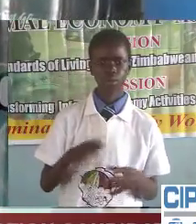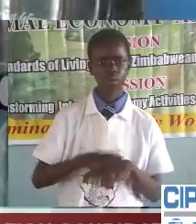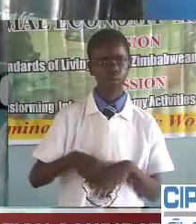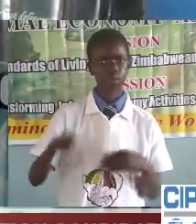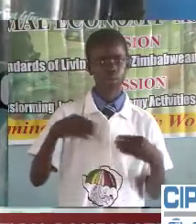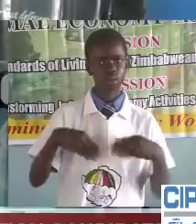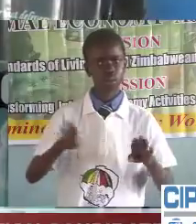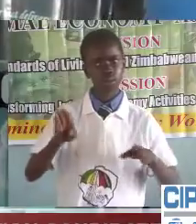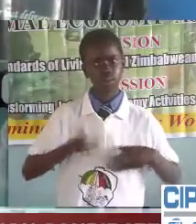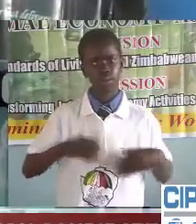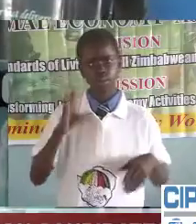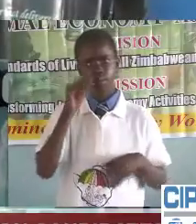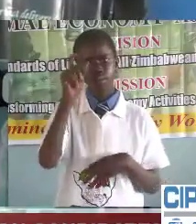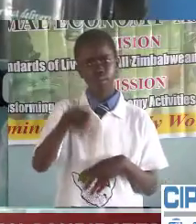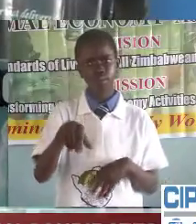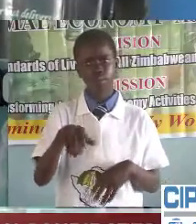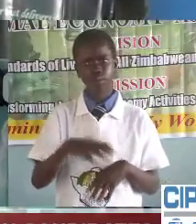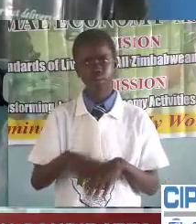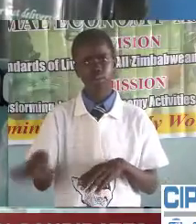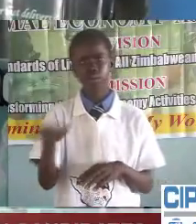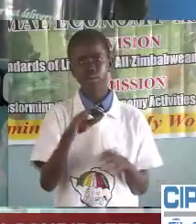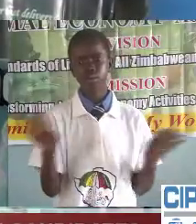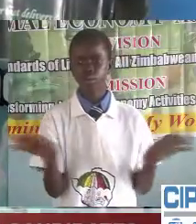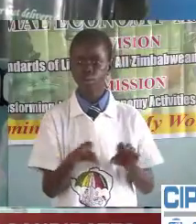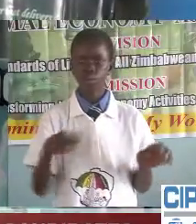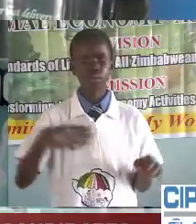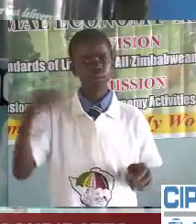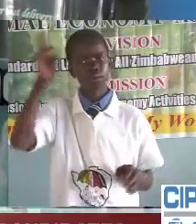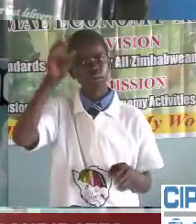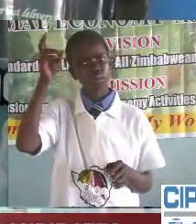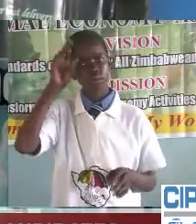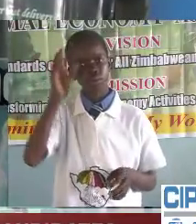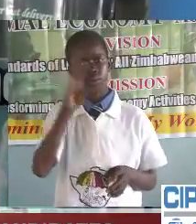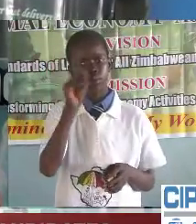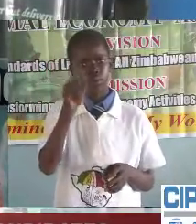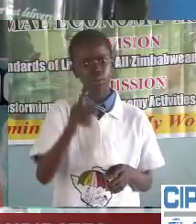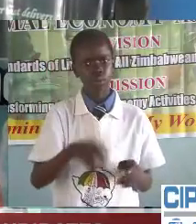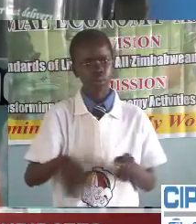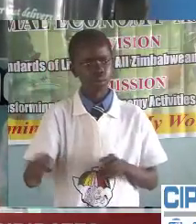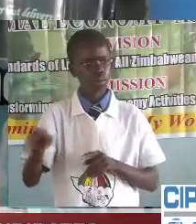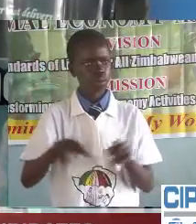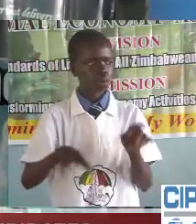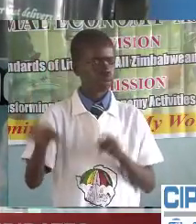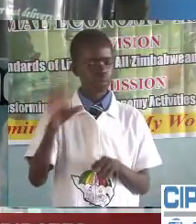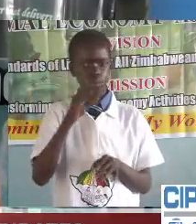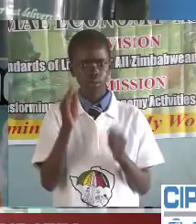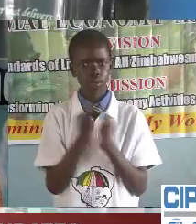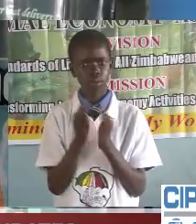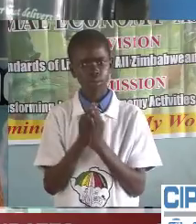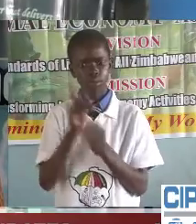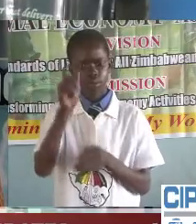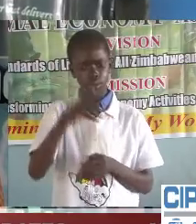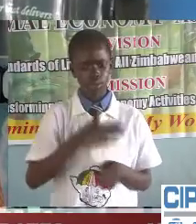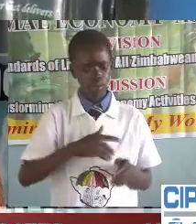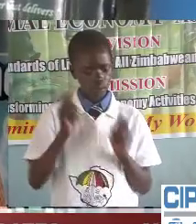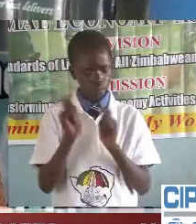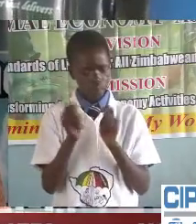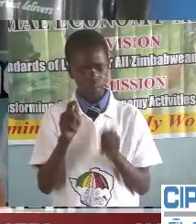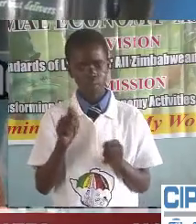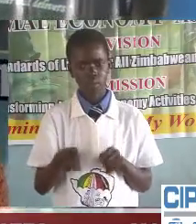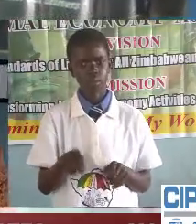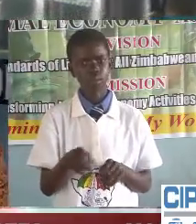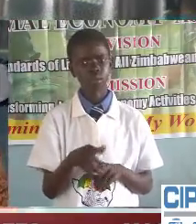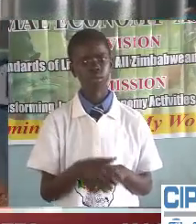ndakuchienda kumakata mbijana, hakusi kumakata stereka asi kumakata mbijana. Vandakuda kuti ndiunze pano